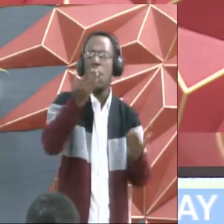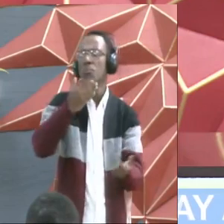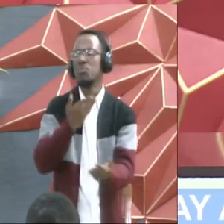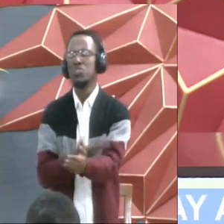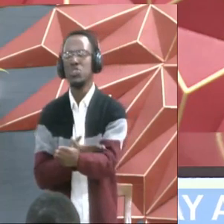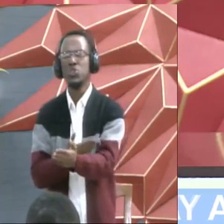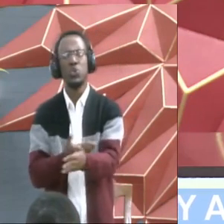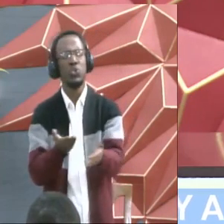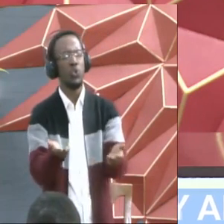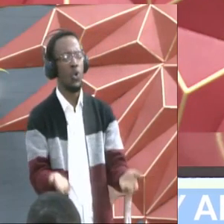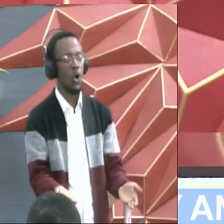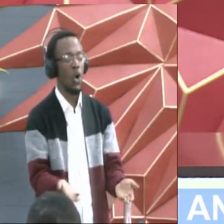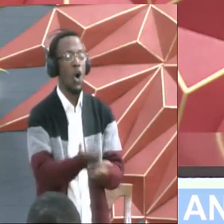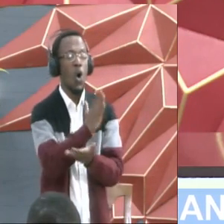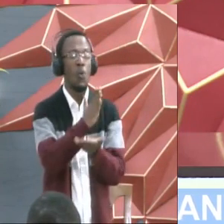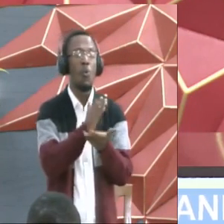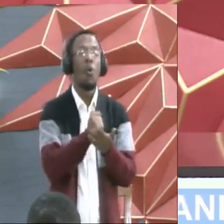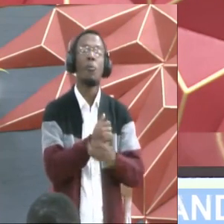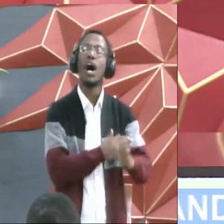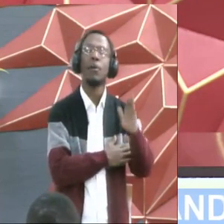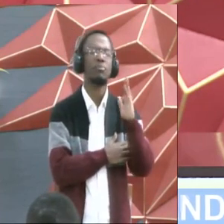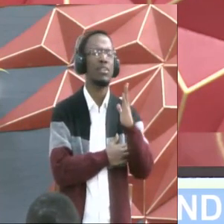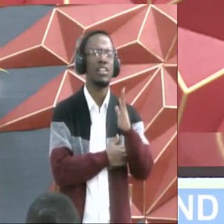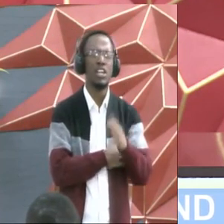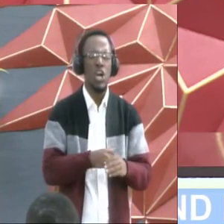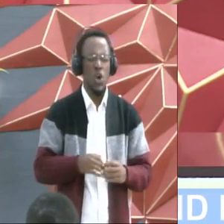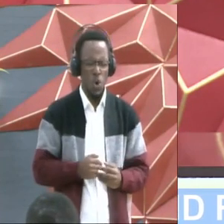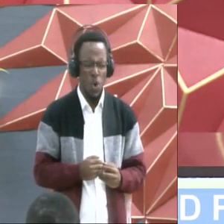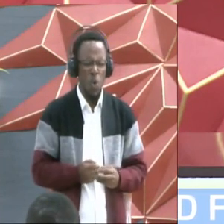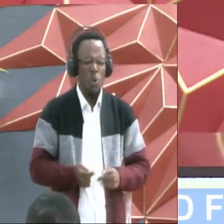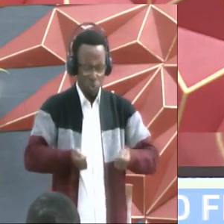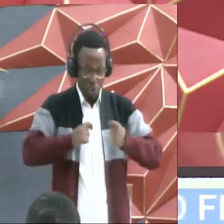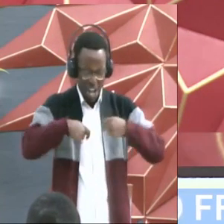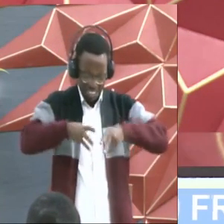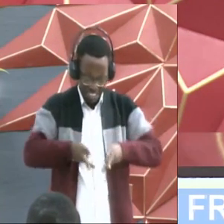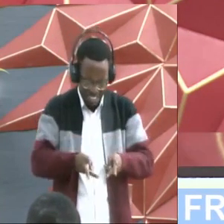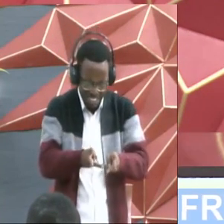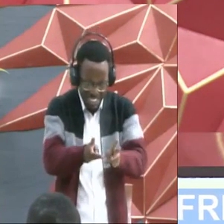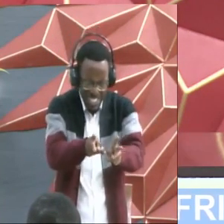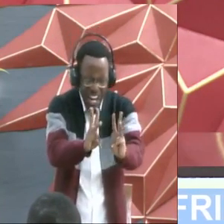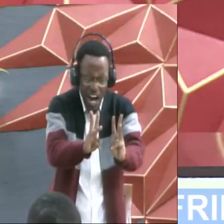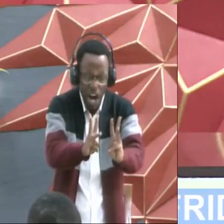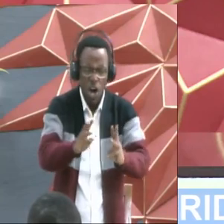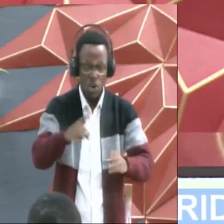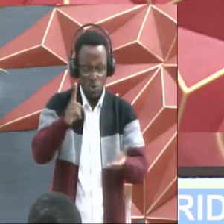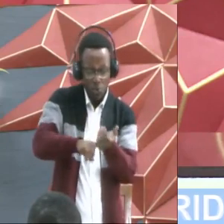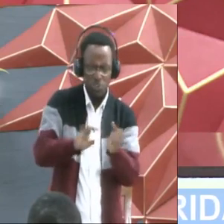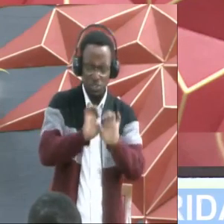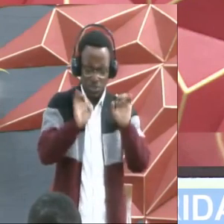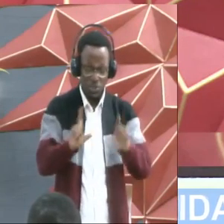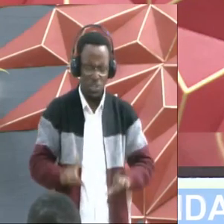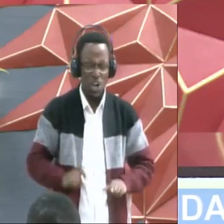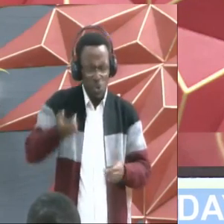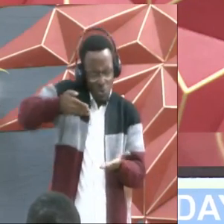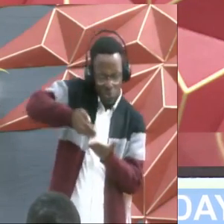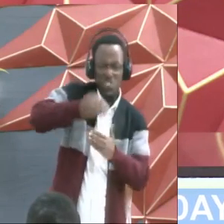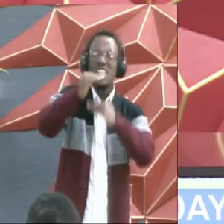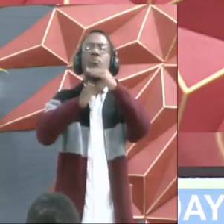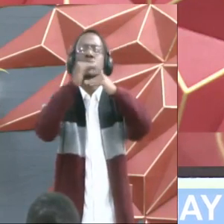gitondo kuko mwami waduciriye inzira y'ubugingo kugira ngo tubone ingere tuzoshika